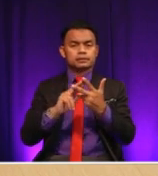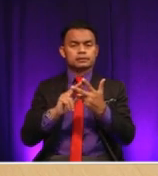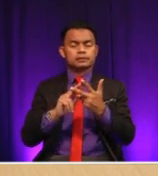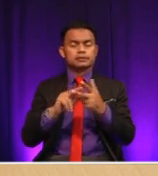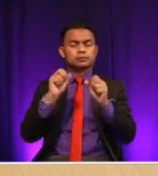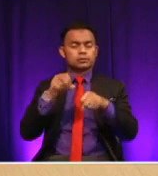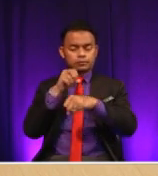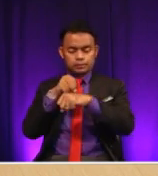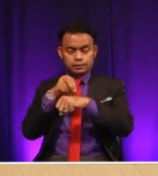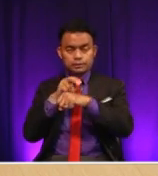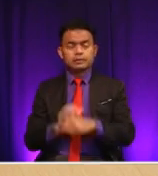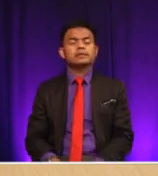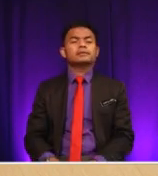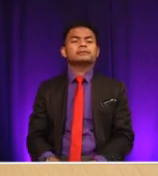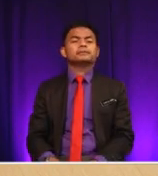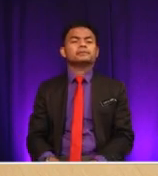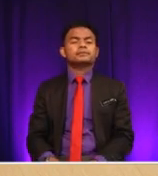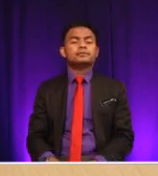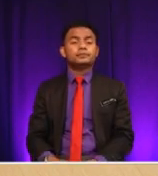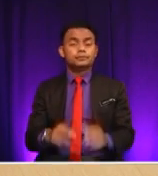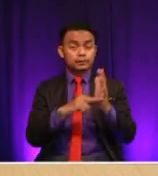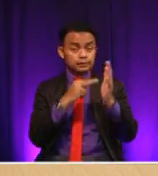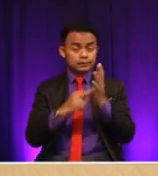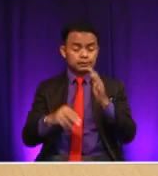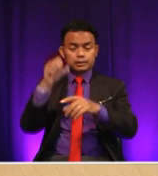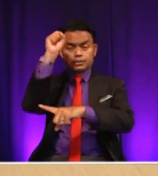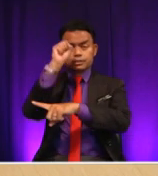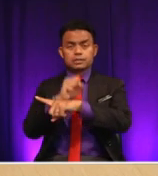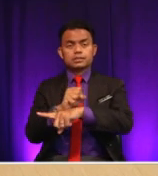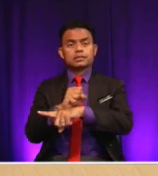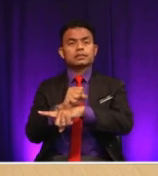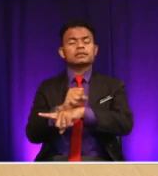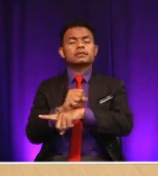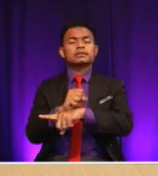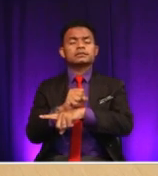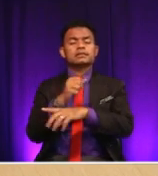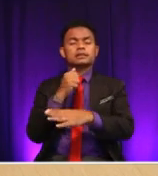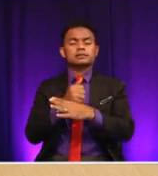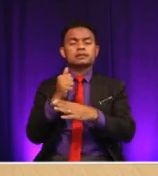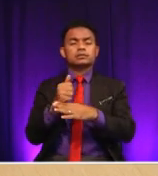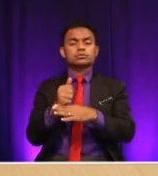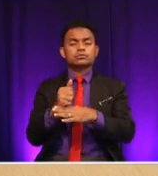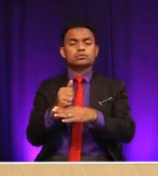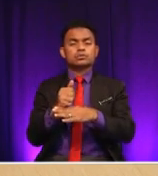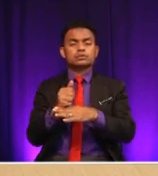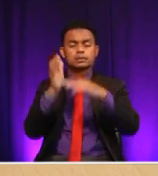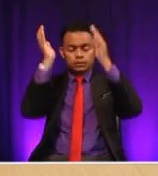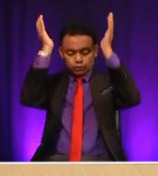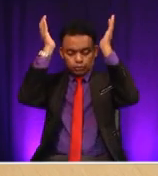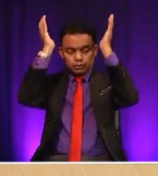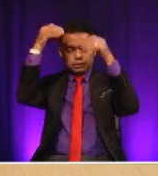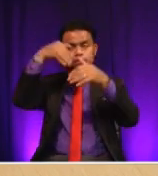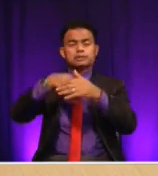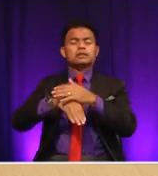kritikan sastra yaitu kritikan Sanjungan yang terdapat dalam gurindam beberapa